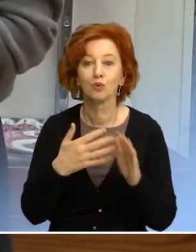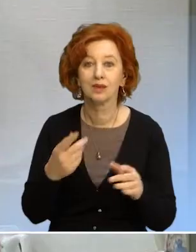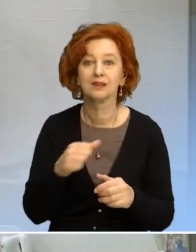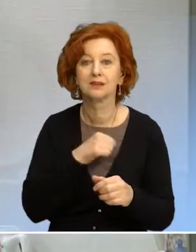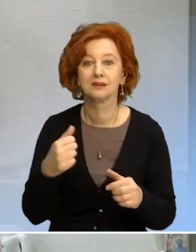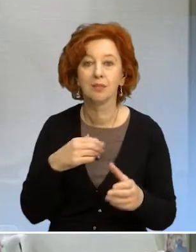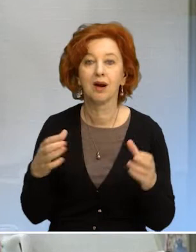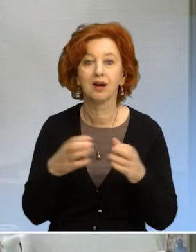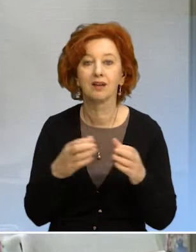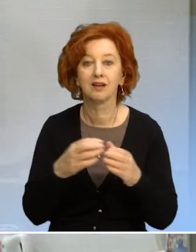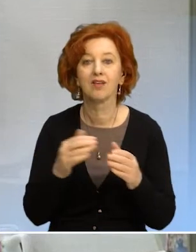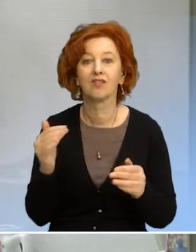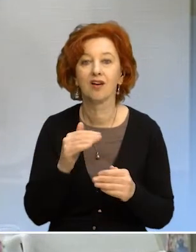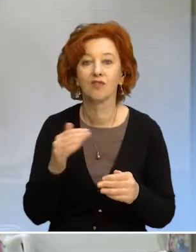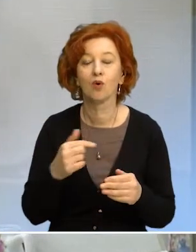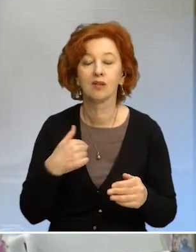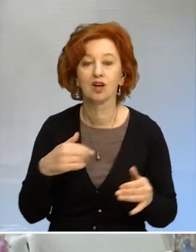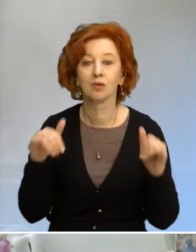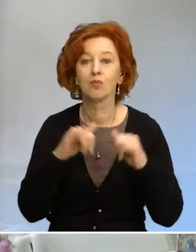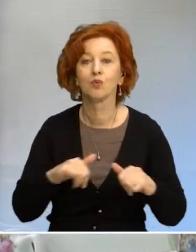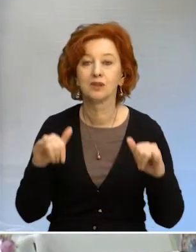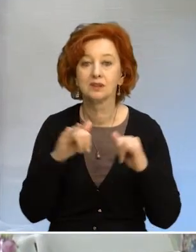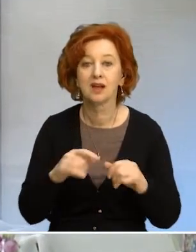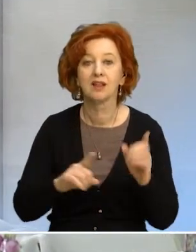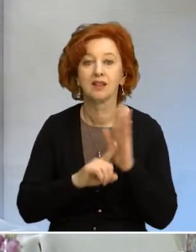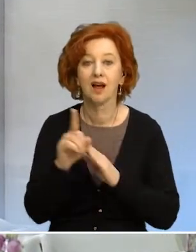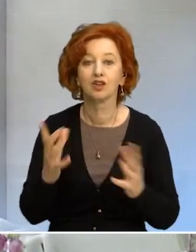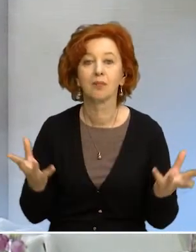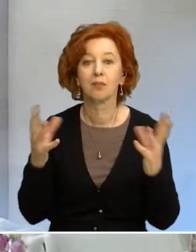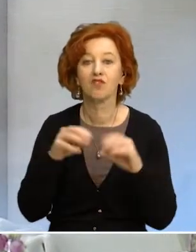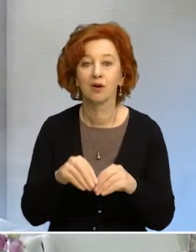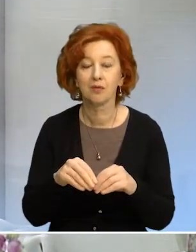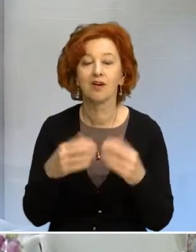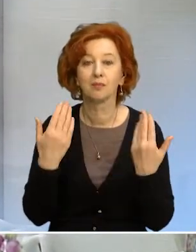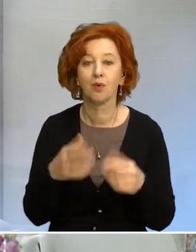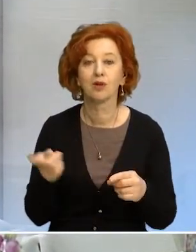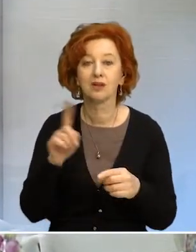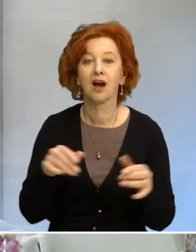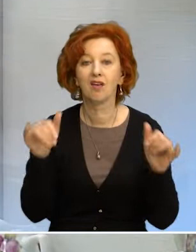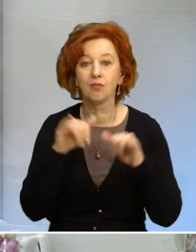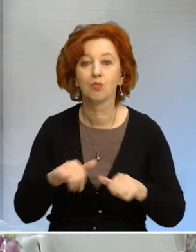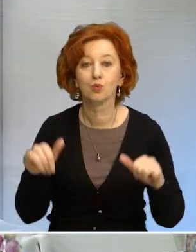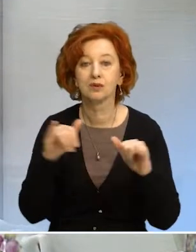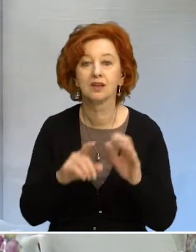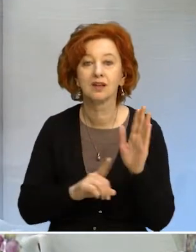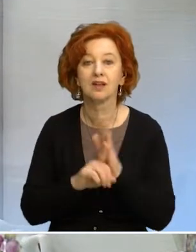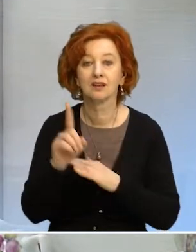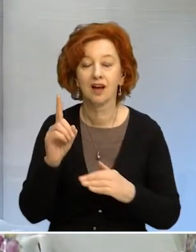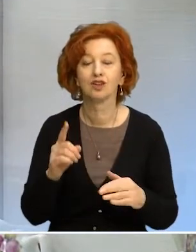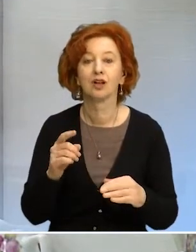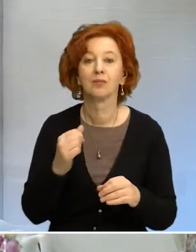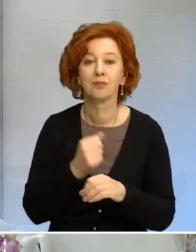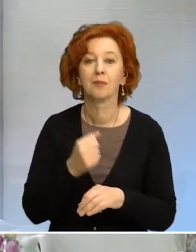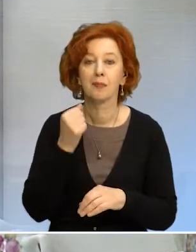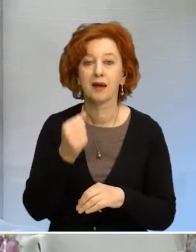день. Сама коллекция фарфора нашего музея начала формироваться после того, как музей начал